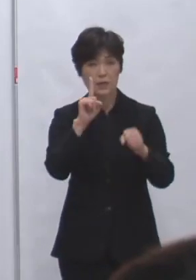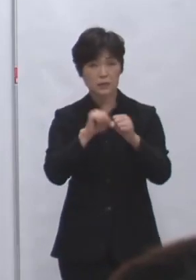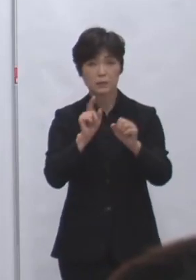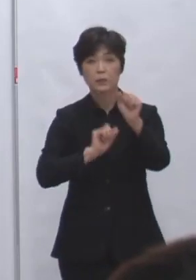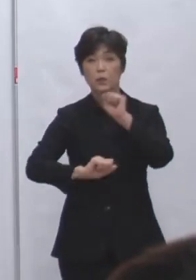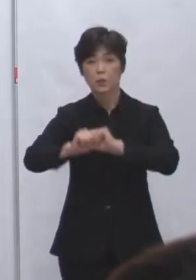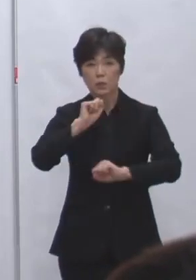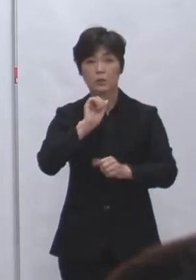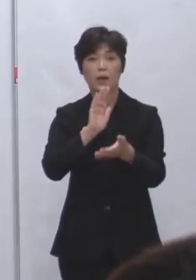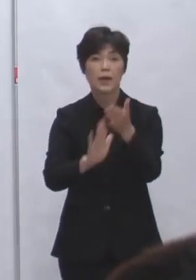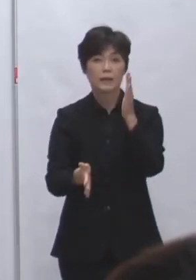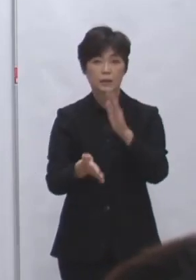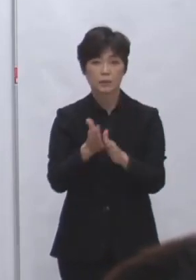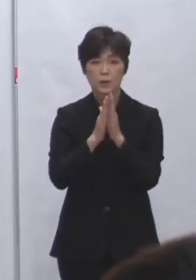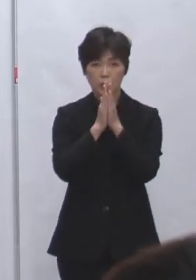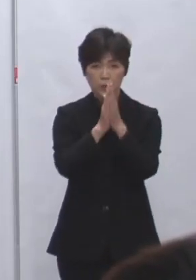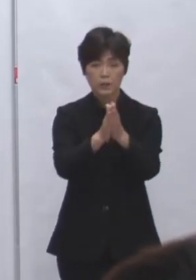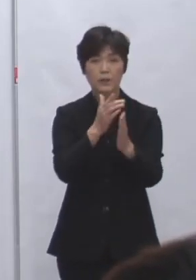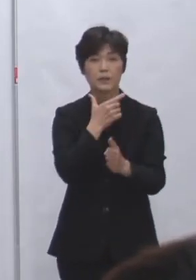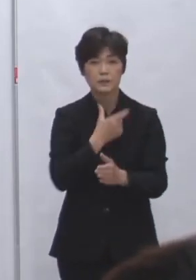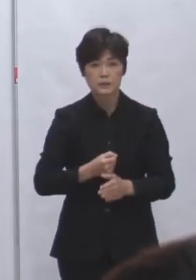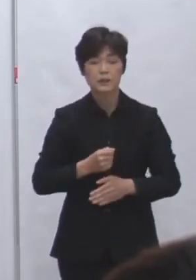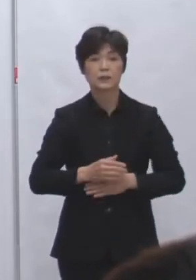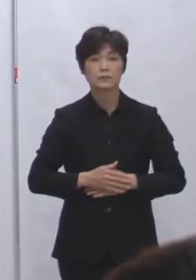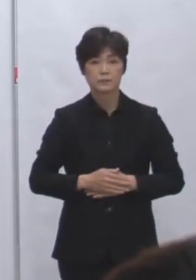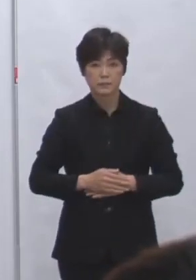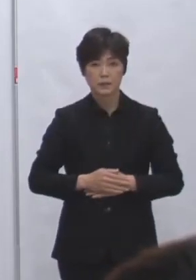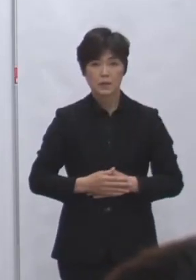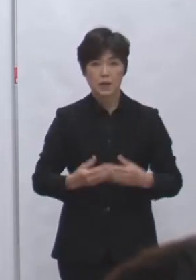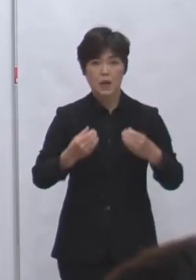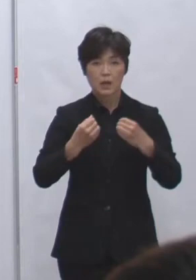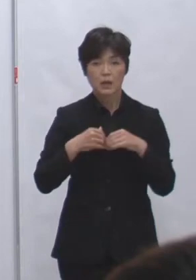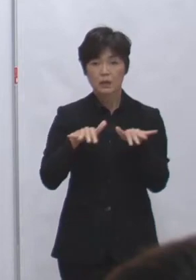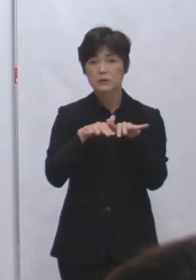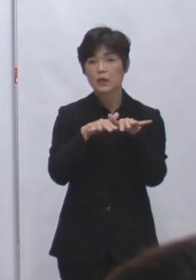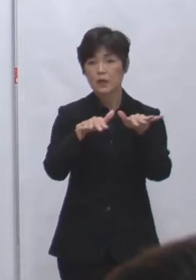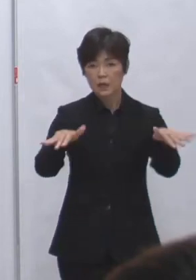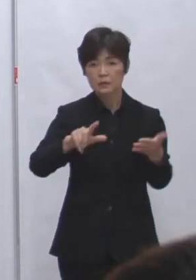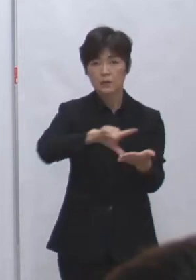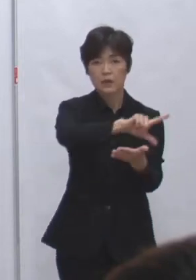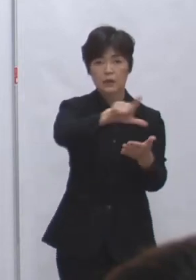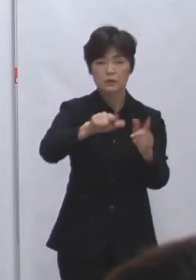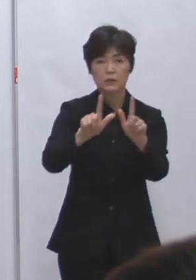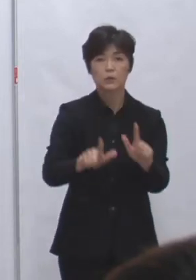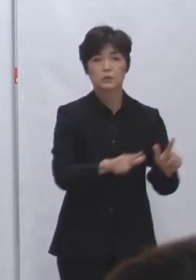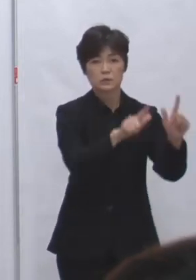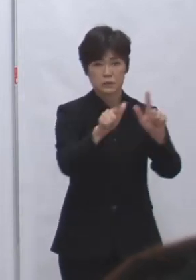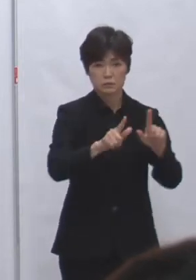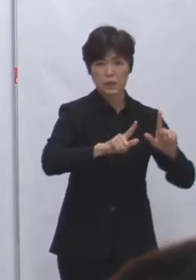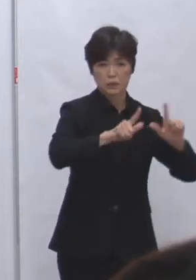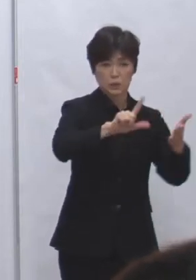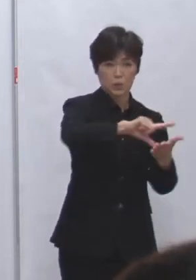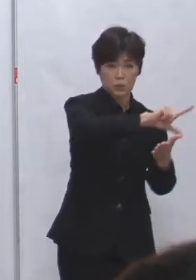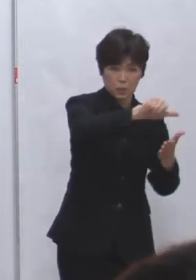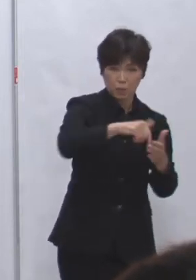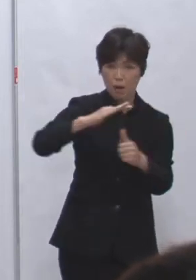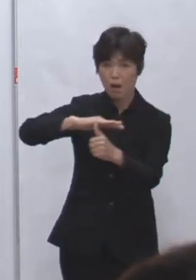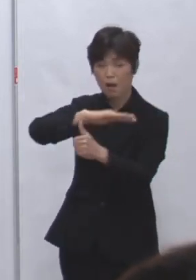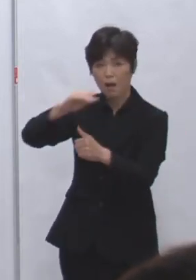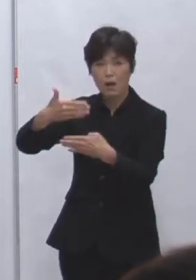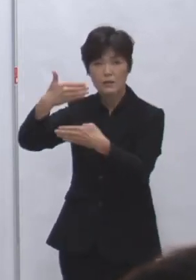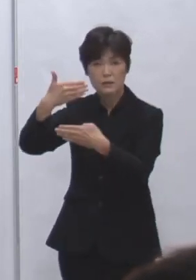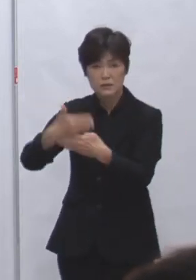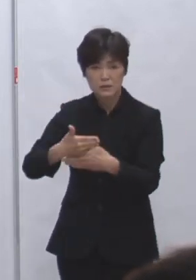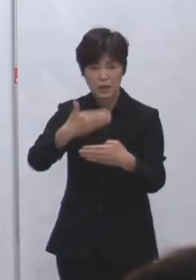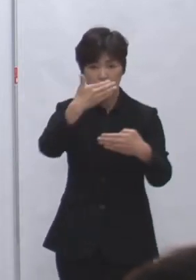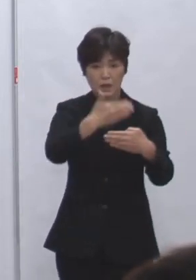を改めてお願いを申し上げます。感染拡大地域にお住まいの方々、首都圏あるいは愛知県ですね、